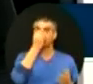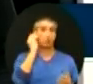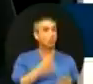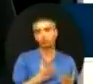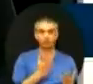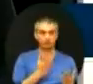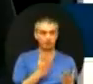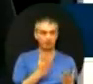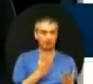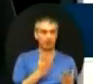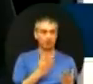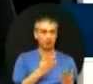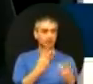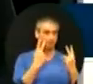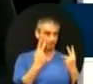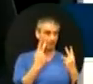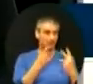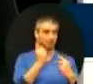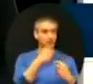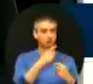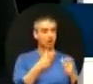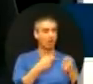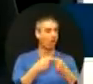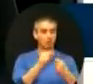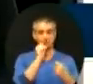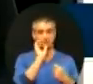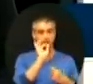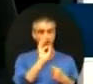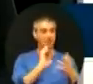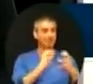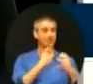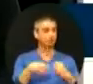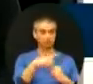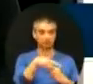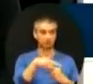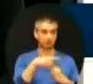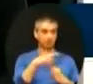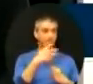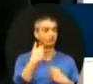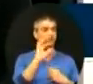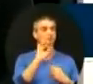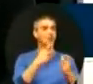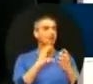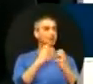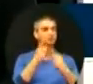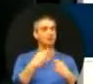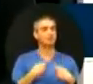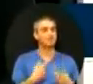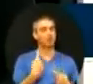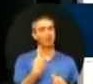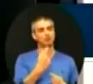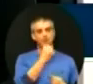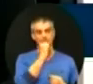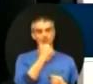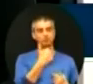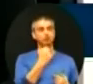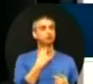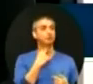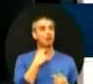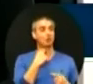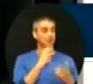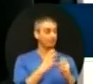בחוצפתו, בעיקר יש שם אגודות מים ששייכים לקיבוצים, לרוב לקיבוצים, שהם מכרו לעצמם מים ב-60